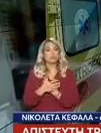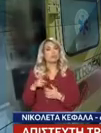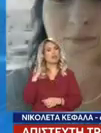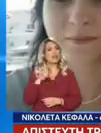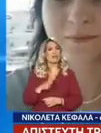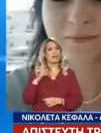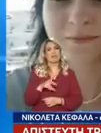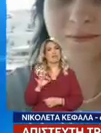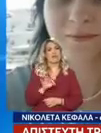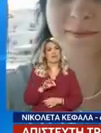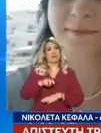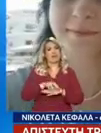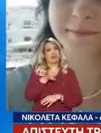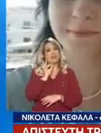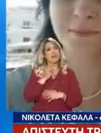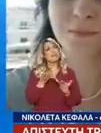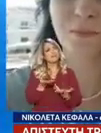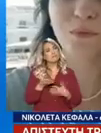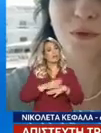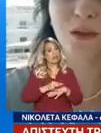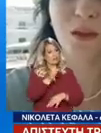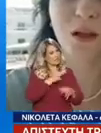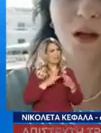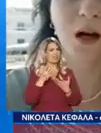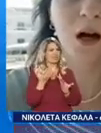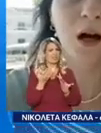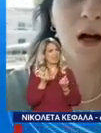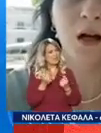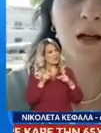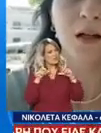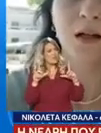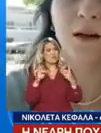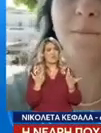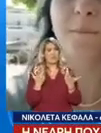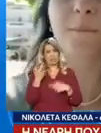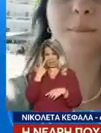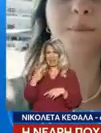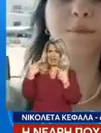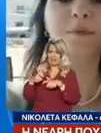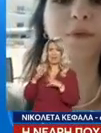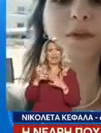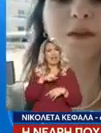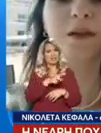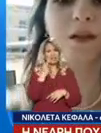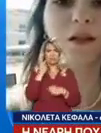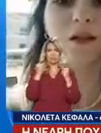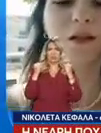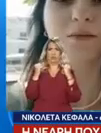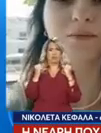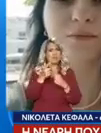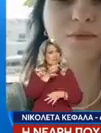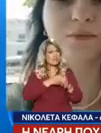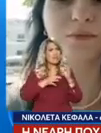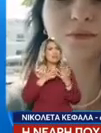του. Εξηγήστε μας πρώτα απ' όλα τι έγινε και δώστε μας και λίγο εικόνα. Εμείς έχουμε αυτό το βίντεο ντοκουμέντο, αλλά εσείς είστε και τώρα, αυτή τη στιγμή που μιλάμε, εκεί